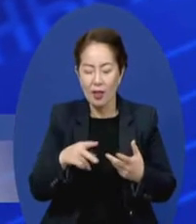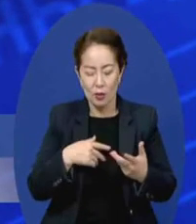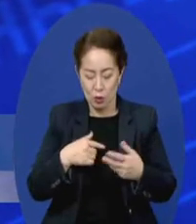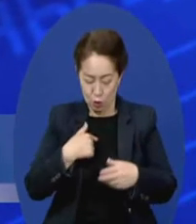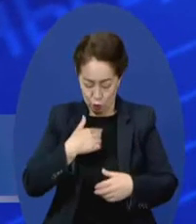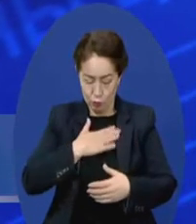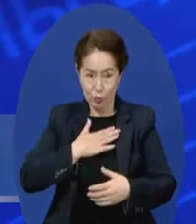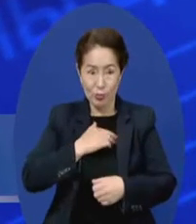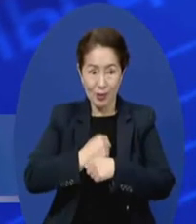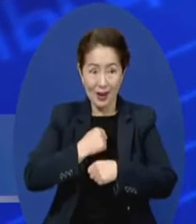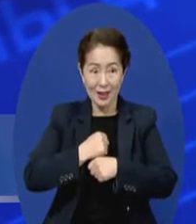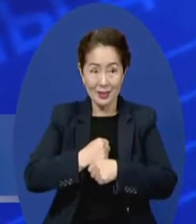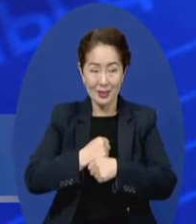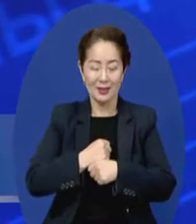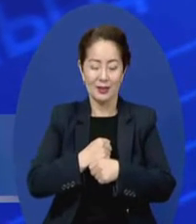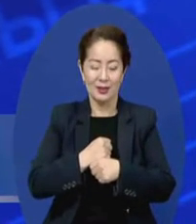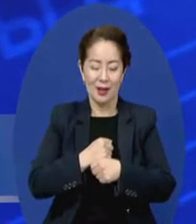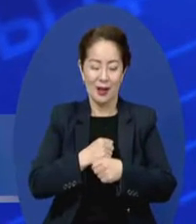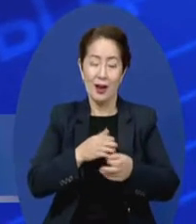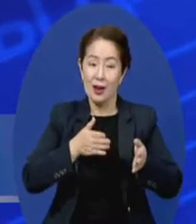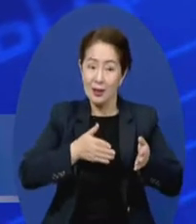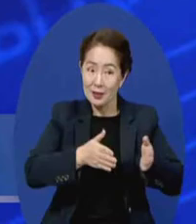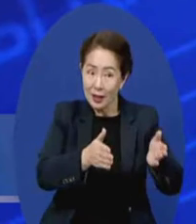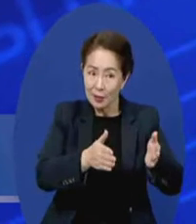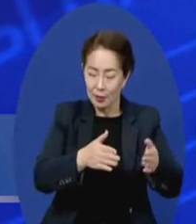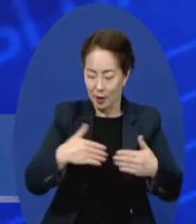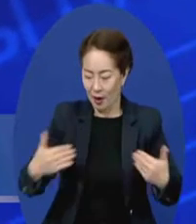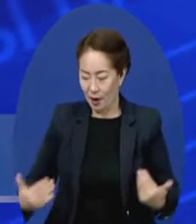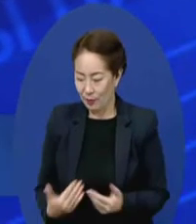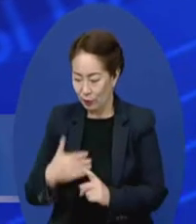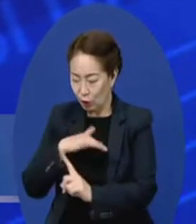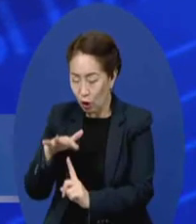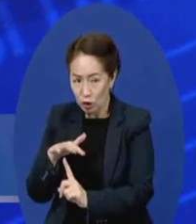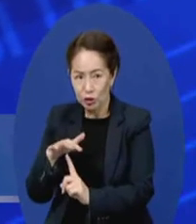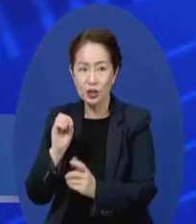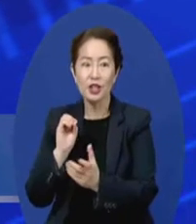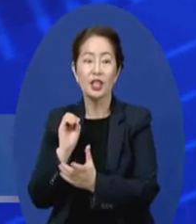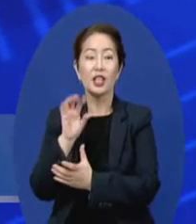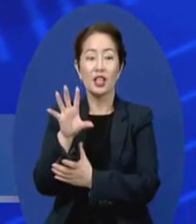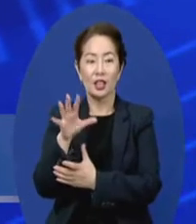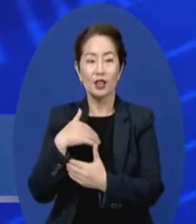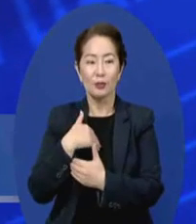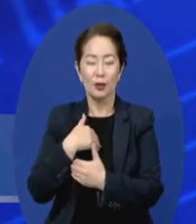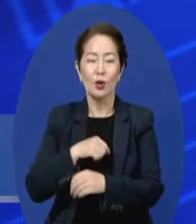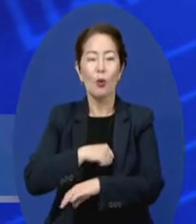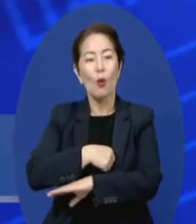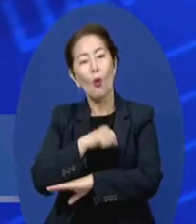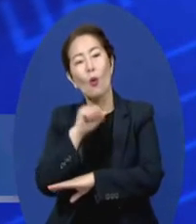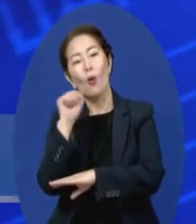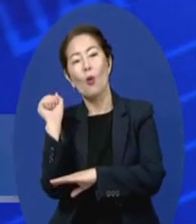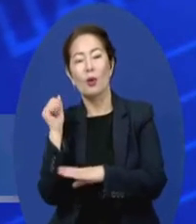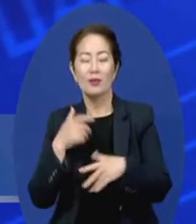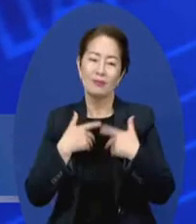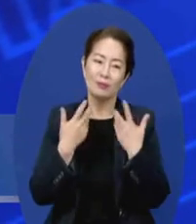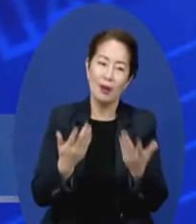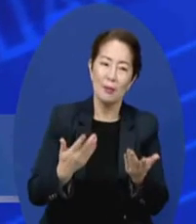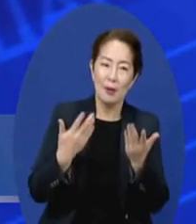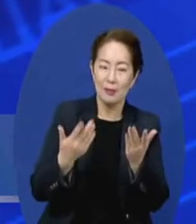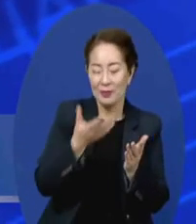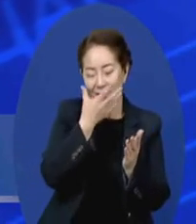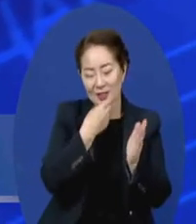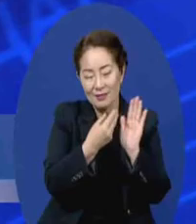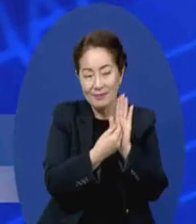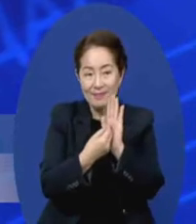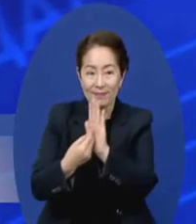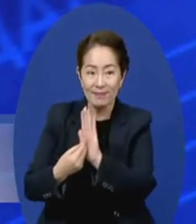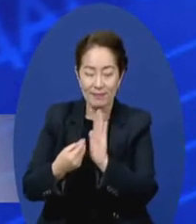өөрийнхөө ажиллаж байгаа салбар амьдарч байгаа энэ одоо орчиндөө гэрэл болж байгаа хүмүүст урам зориг өгч байгаа үлгэр жишээ үзүүлж байгаа ийм олон